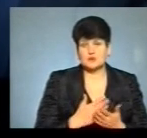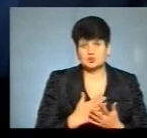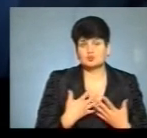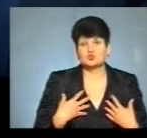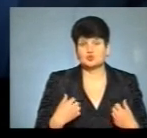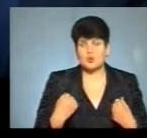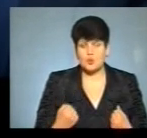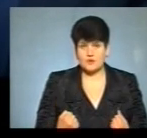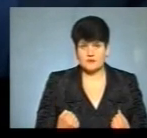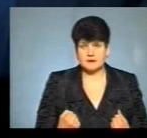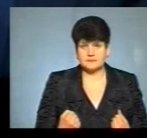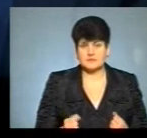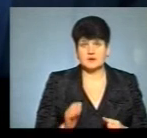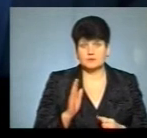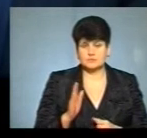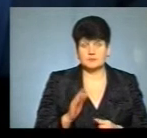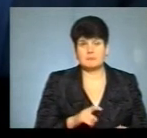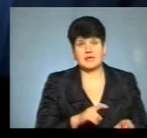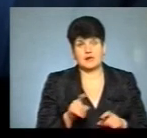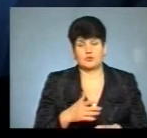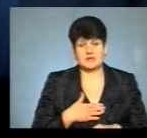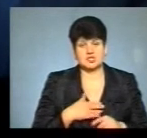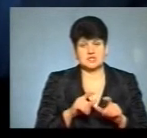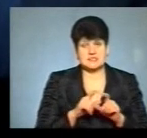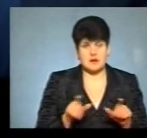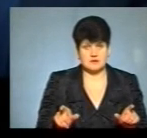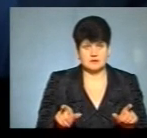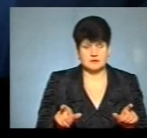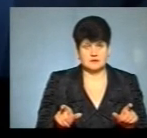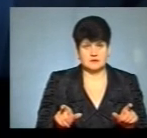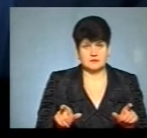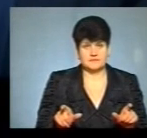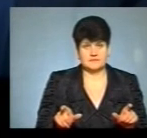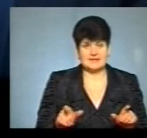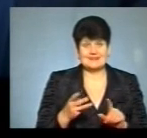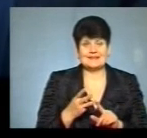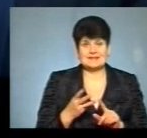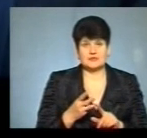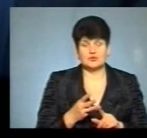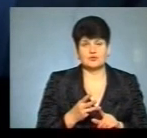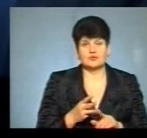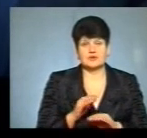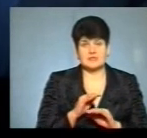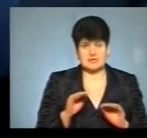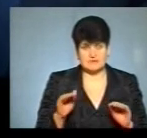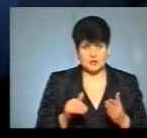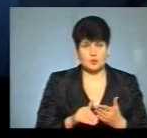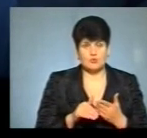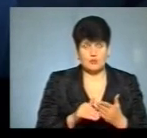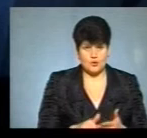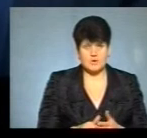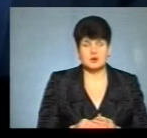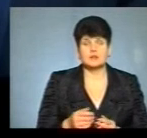здоров'я приходять наші заклади комунальні обласного третинного рівня, які надають третинний рівень допомоги.